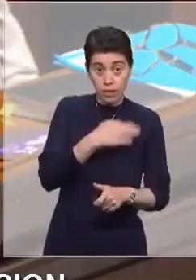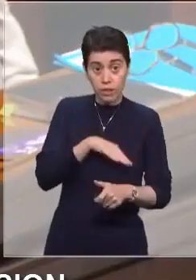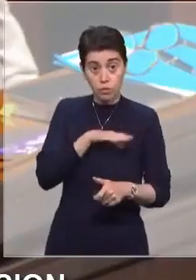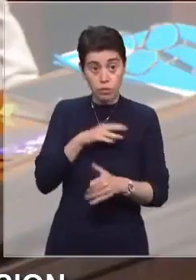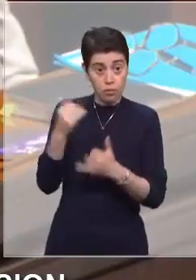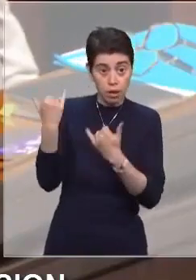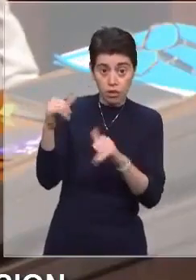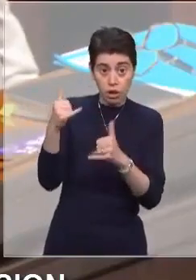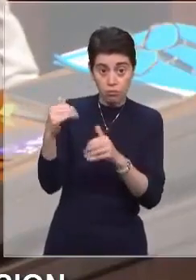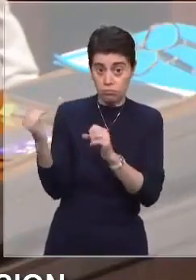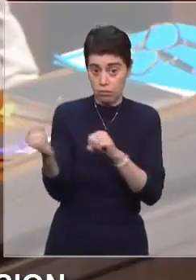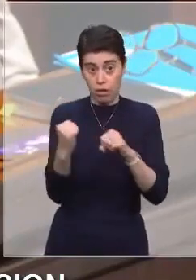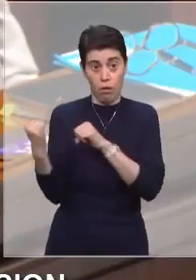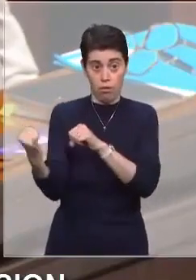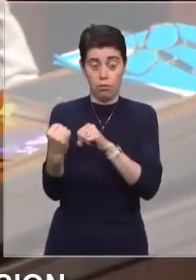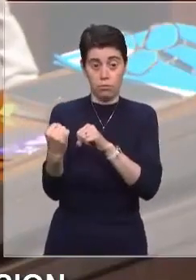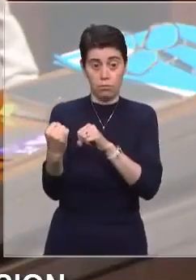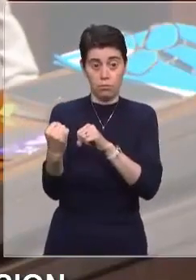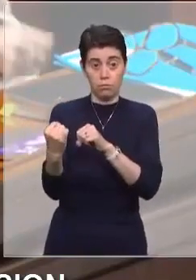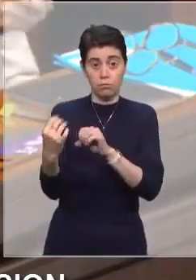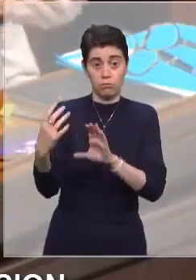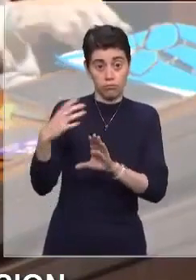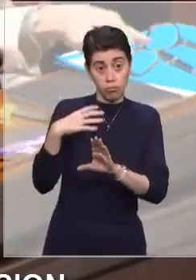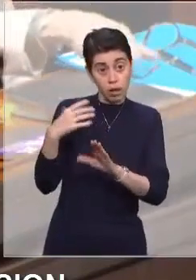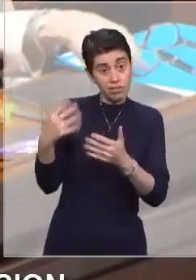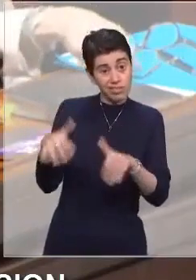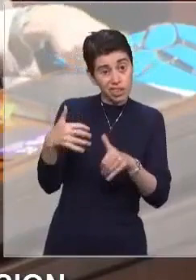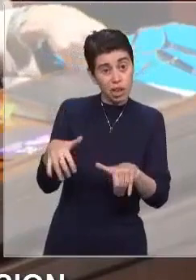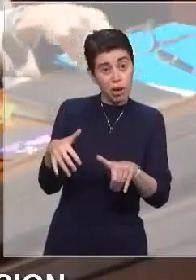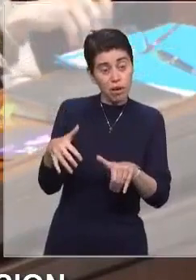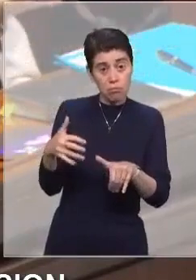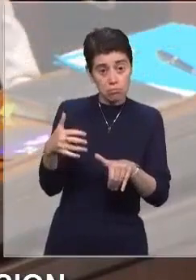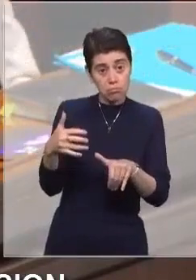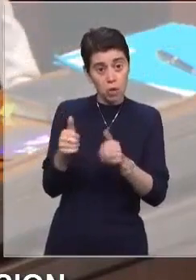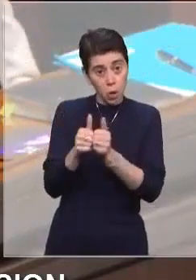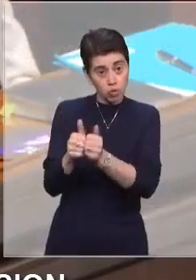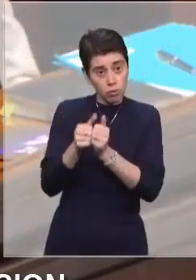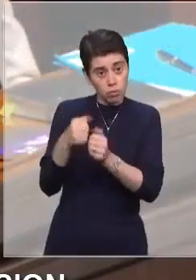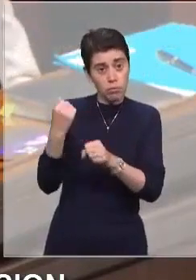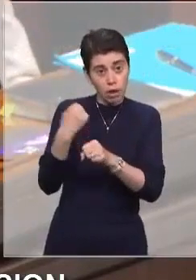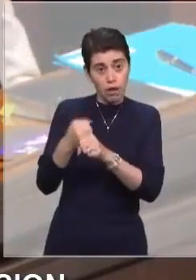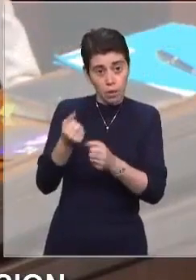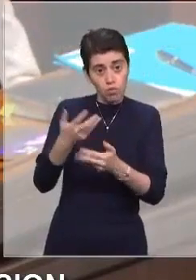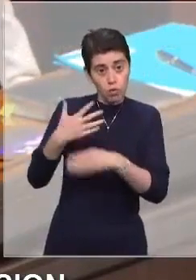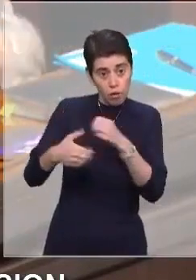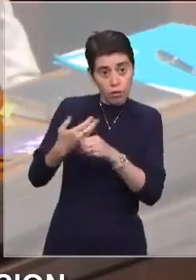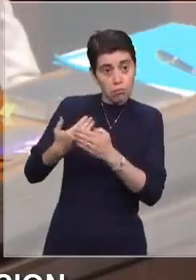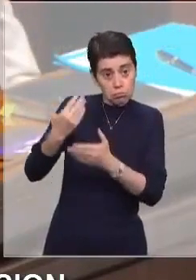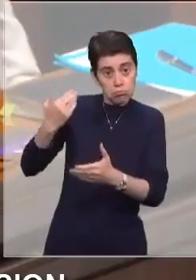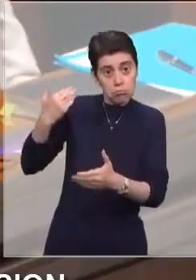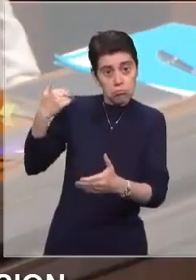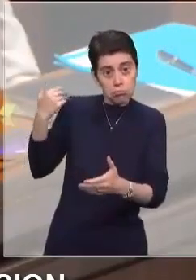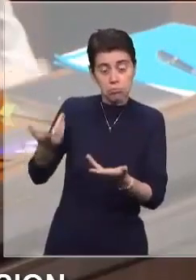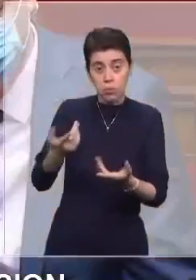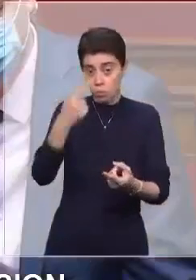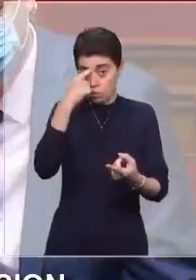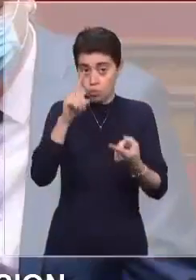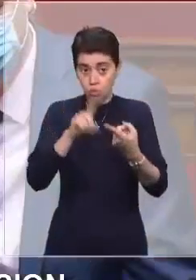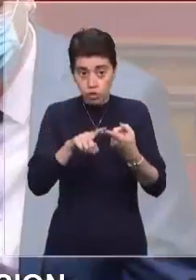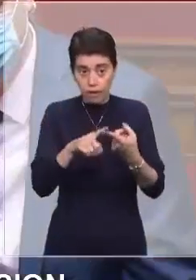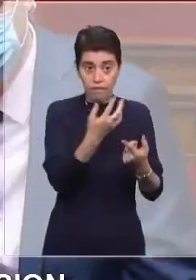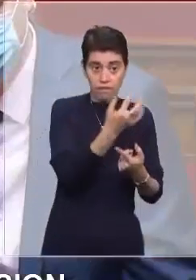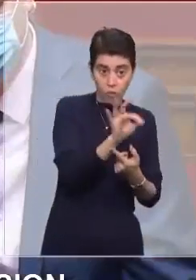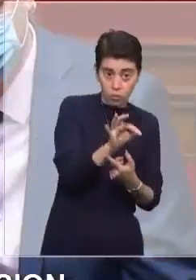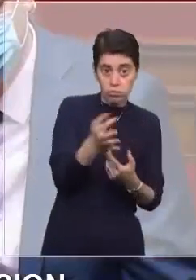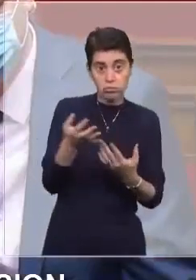niveau. Pour certains d'entre eux, j'ai eu l'occasion de travailler de manière approfondie au cours des dernières années sur de nombreux sujets d'intérêt commun et nous